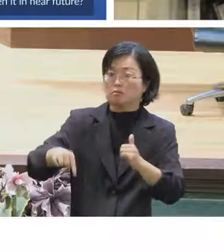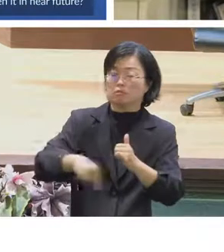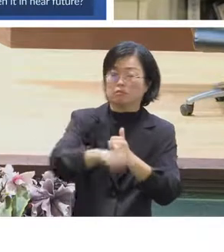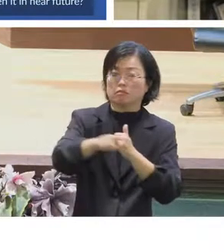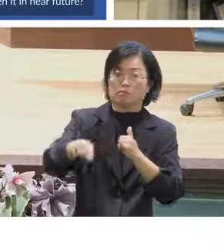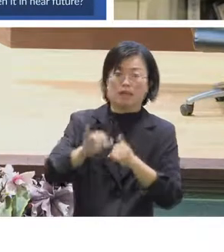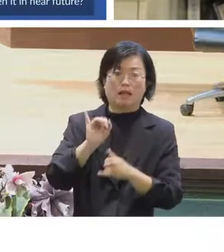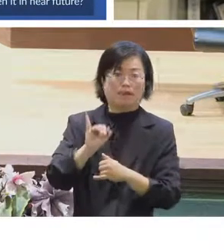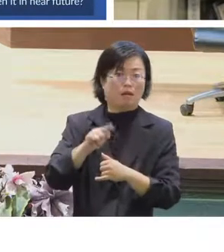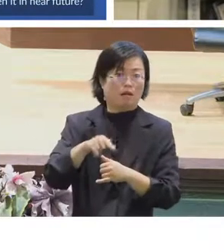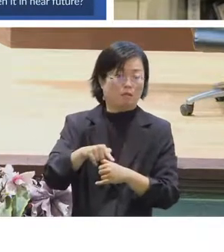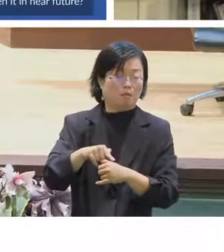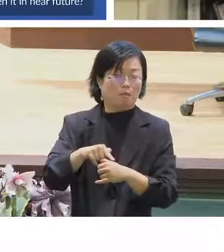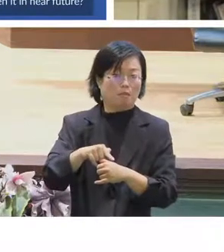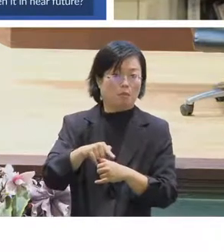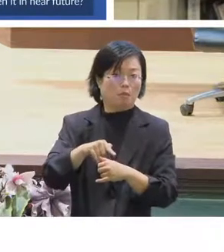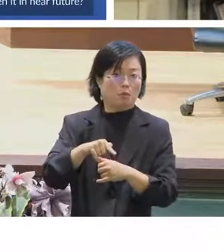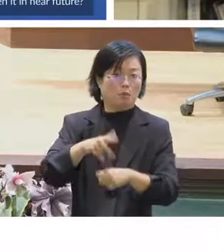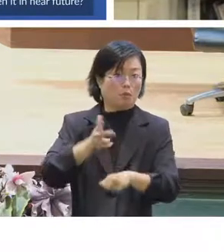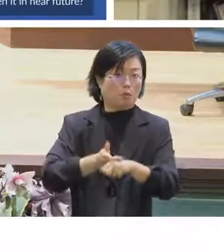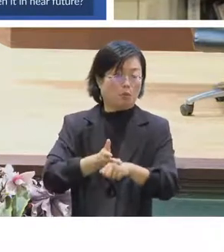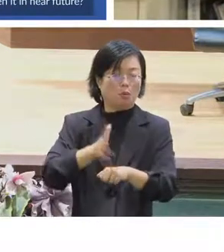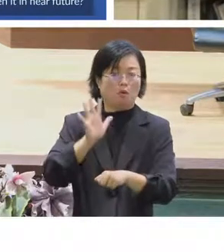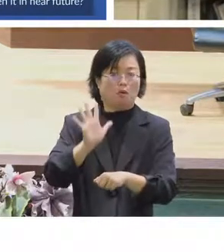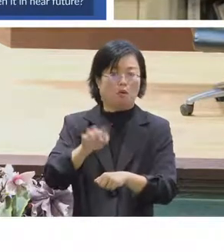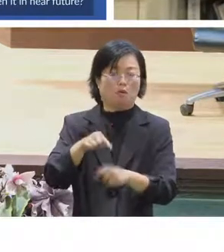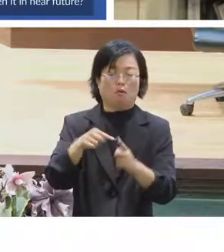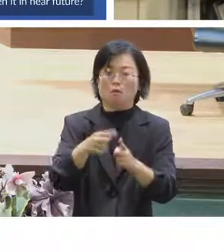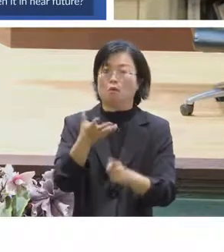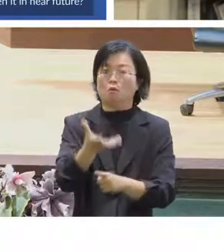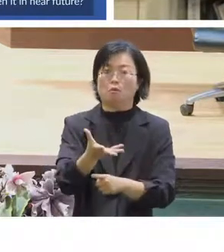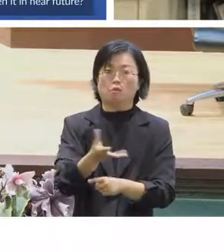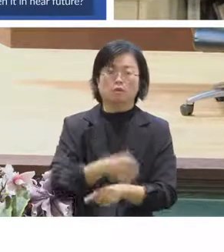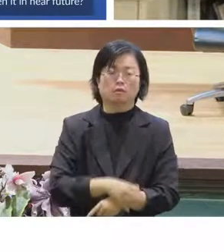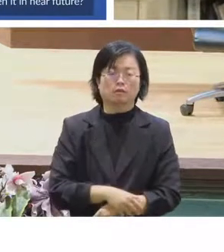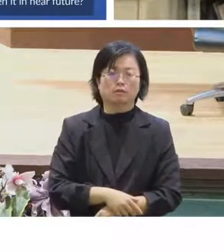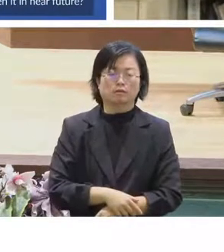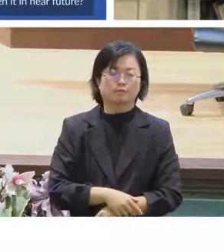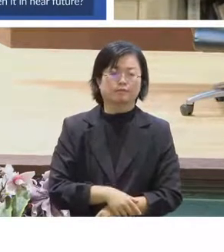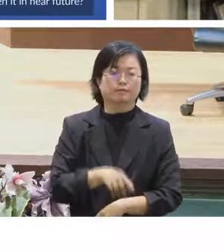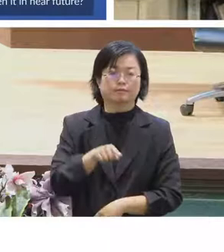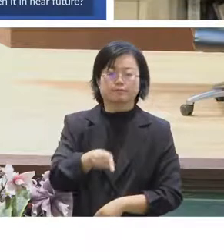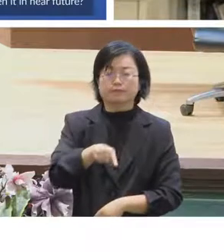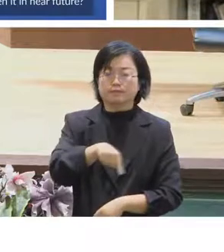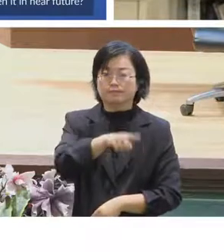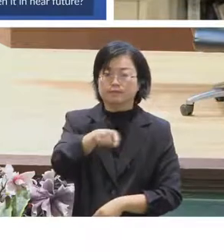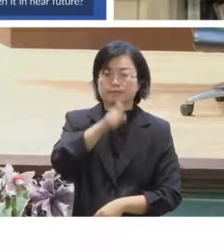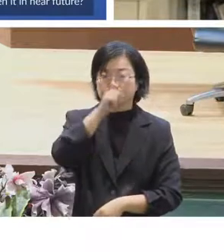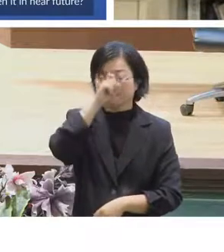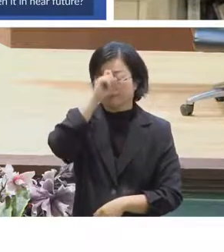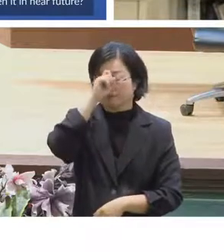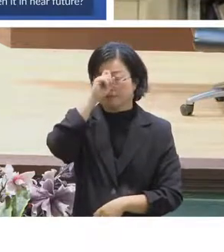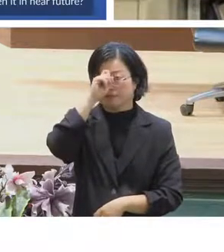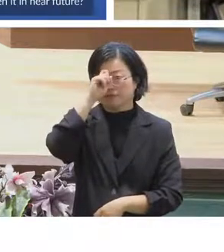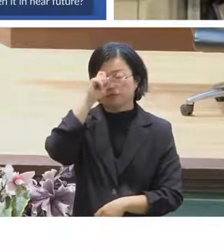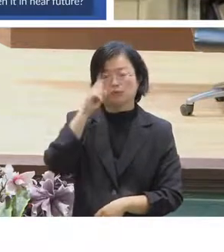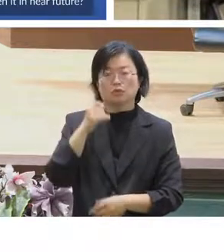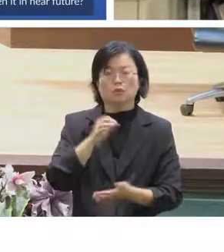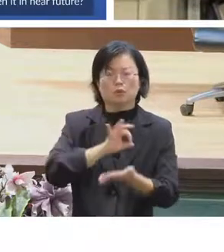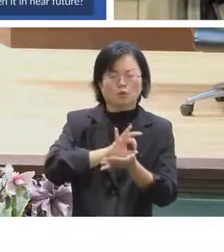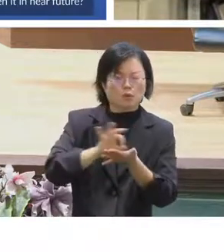IT 背景的人比较多一些，然后主要的形式是希望用一些 hackathon 的方